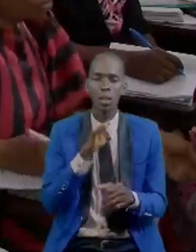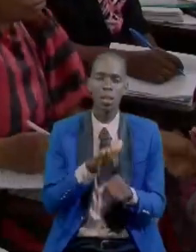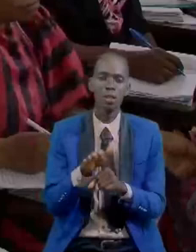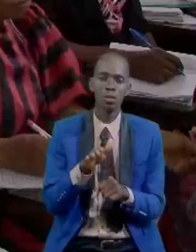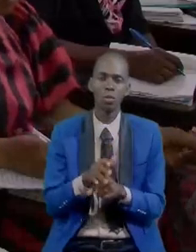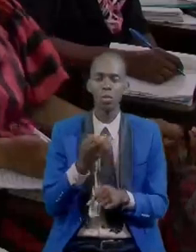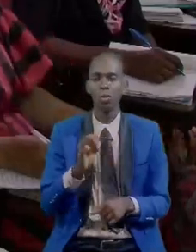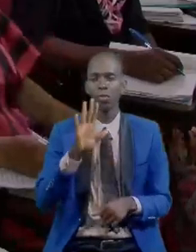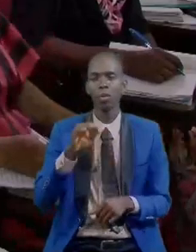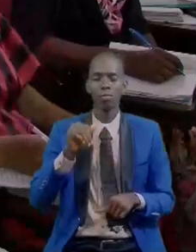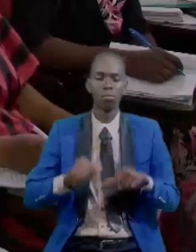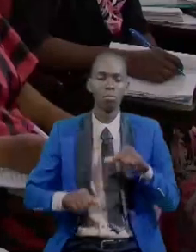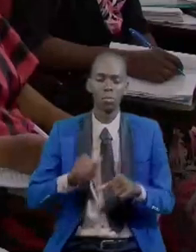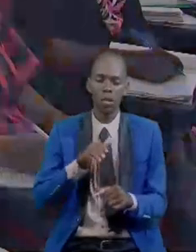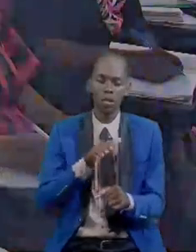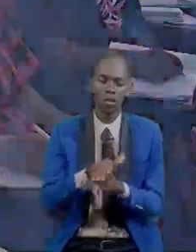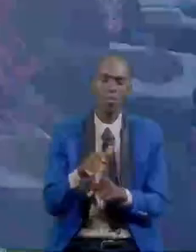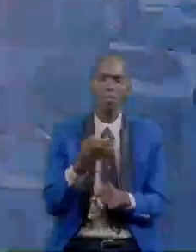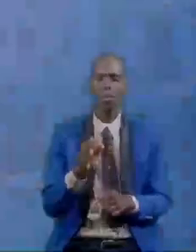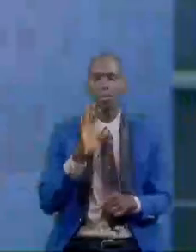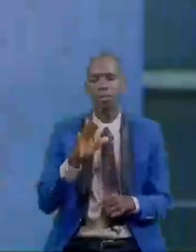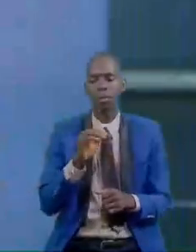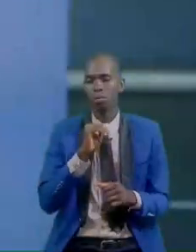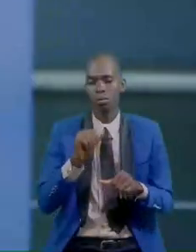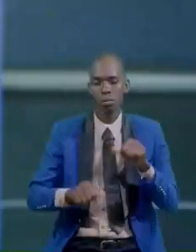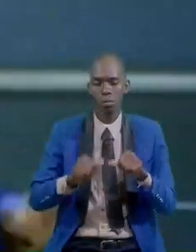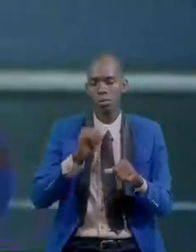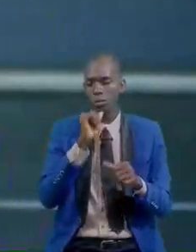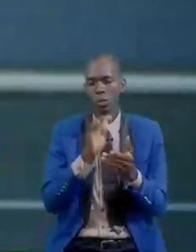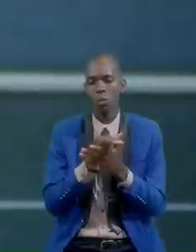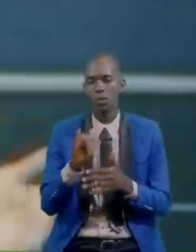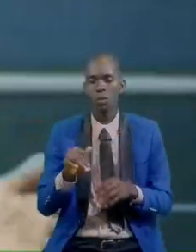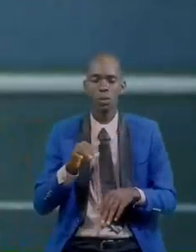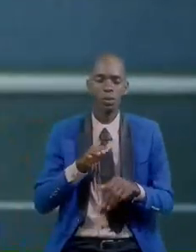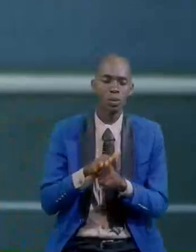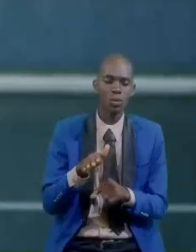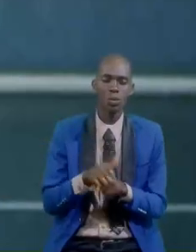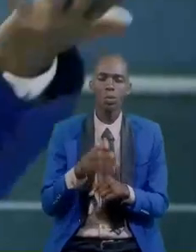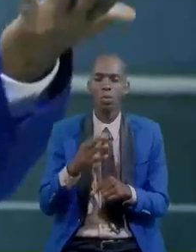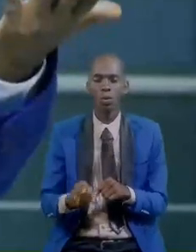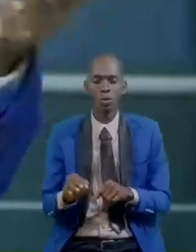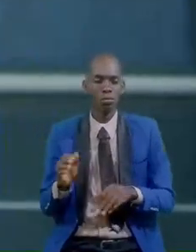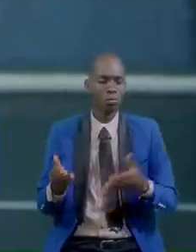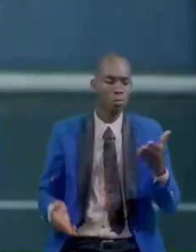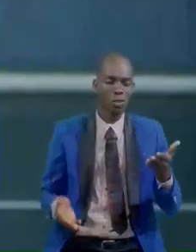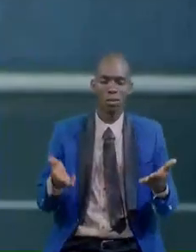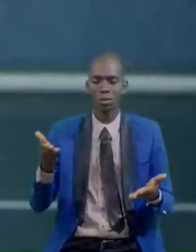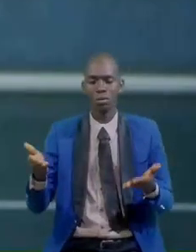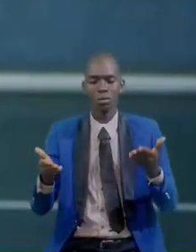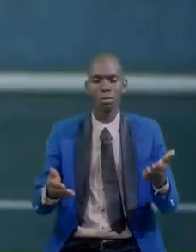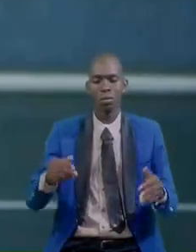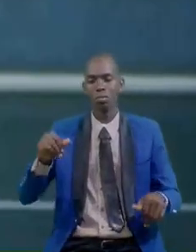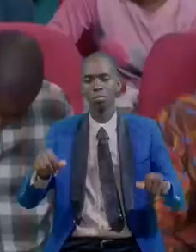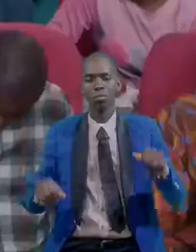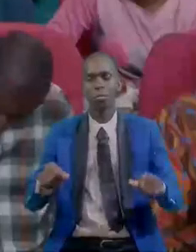Assez de doutes, assez d'incrédulité, assez de vacillation, assez de